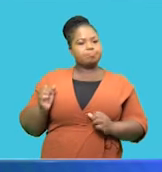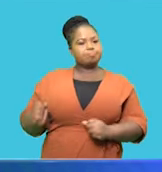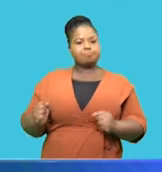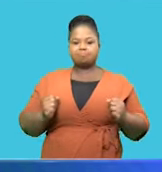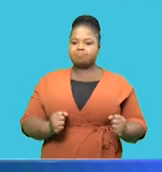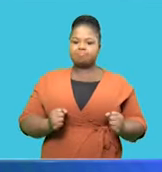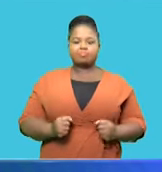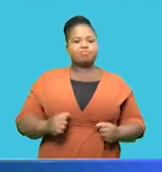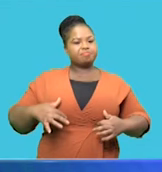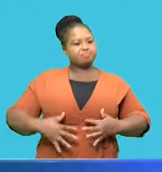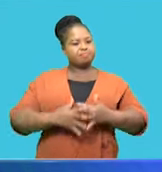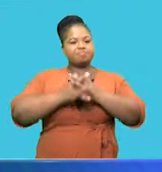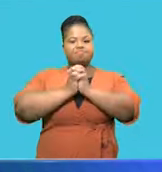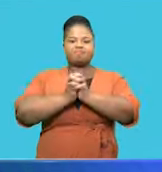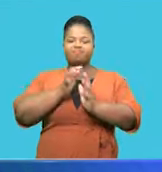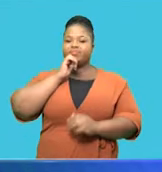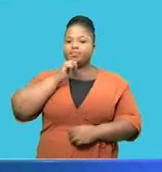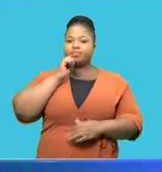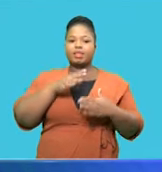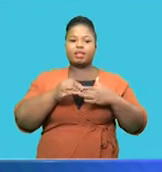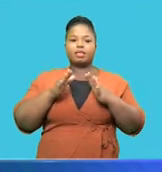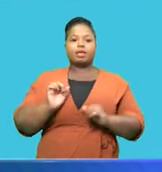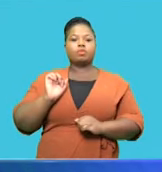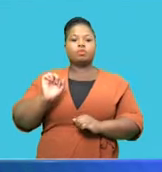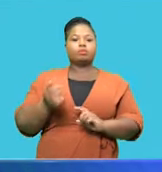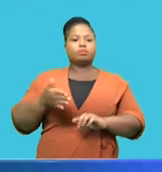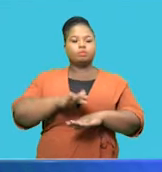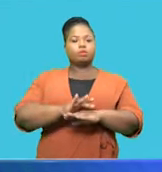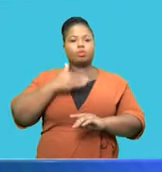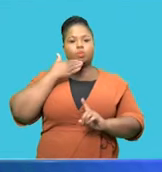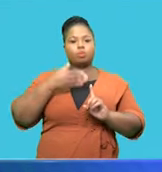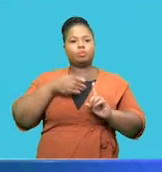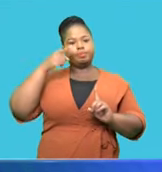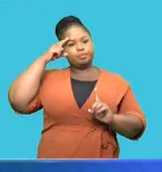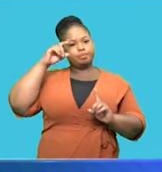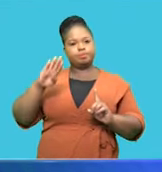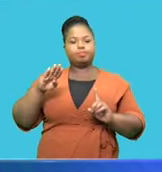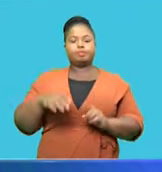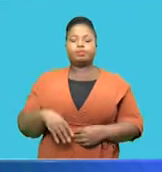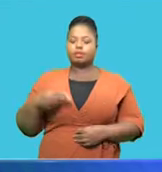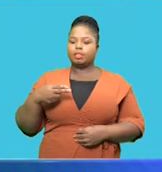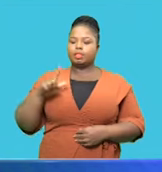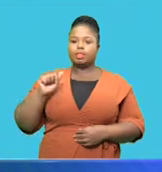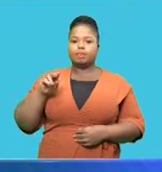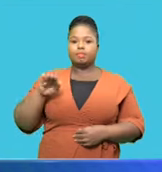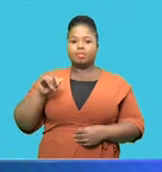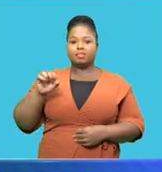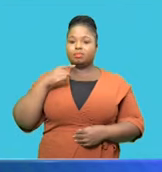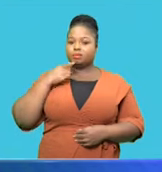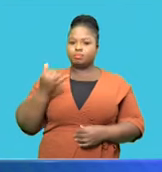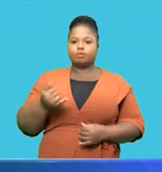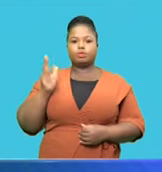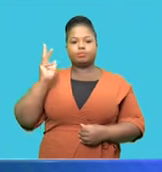kwaye isamanyene nasemva kokusweleka komseki wayo uba uNkosana Mangosuthu Buthelezi. UHlabisa wenze esi siqinisekiso